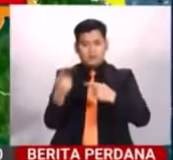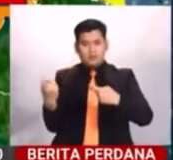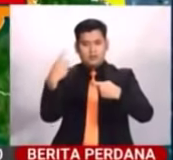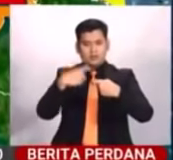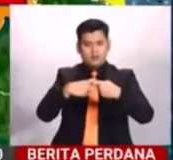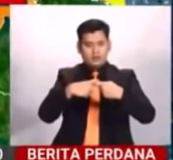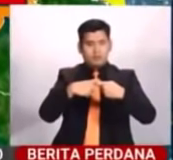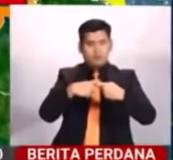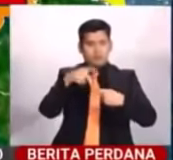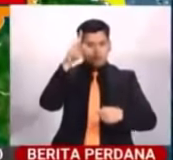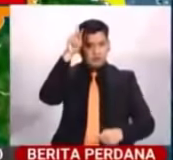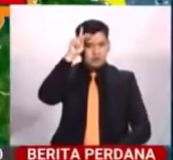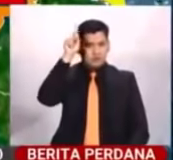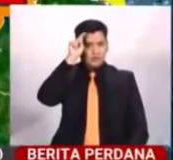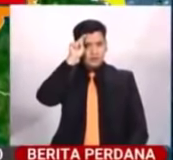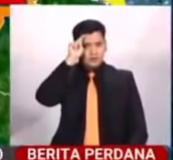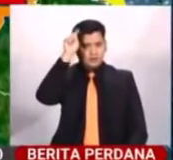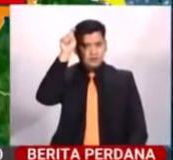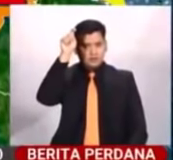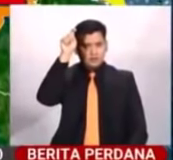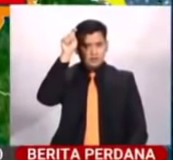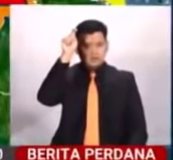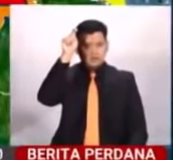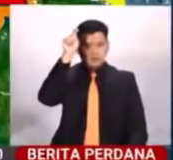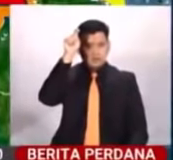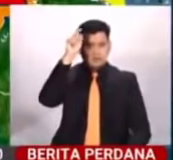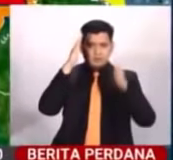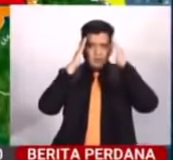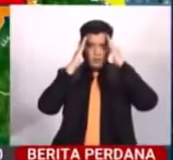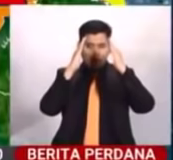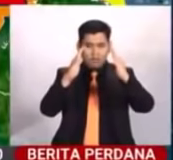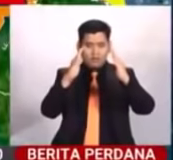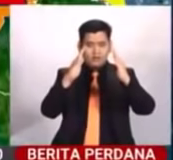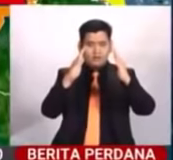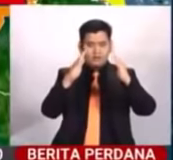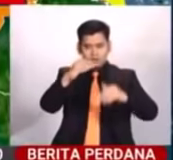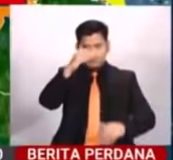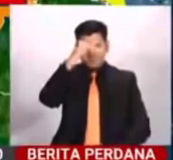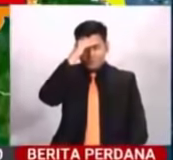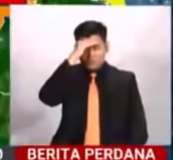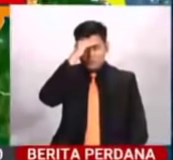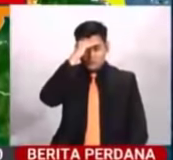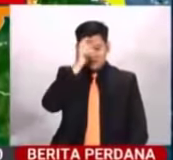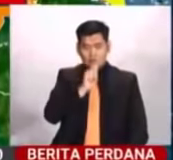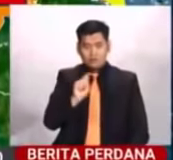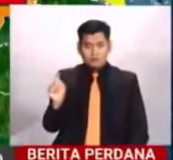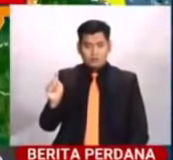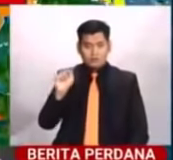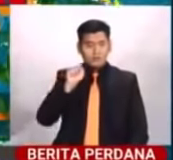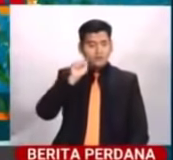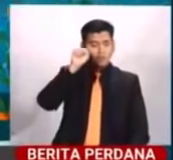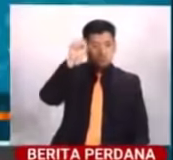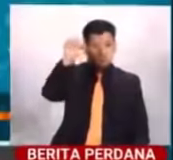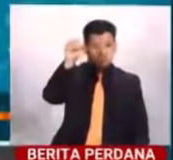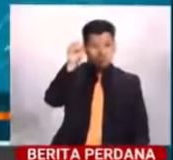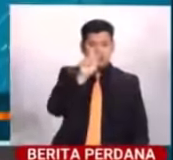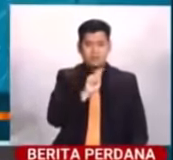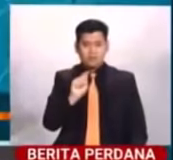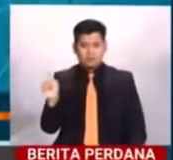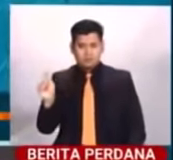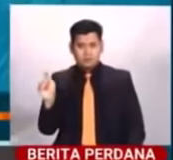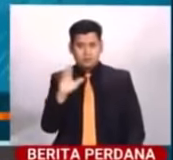Kelantan, Terengganu, perairan Pahang, Johor Timur, Sabah, Sarawak dan juga Sabah Timur. Seterusnya,